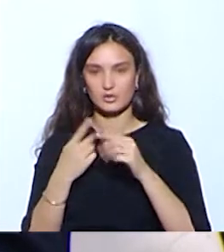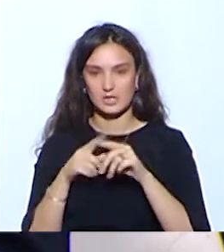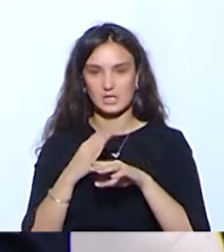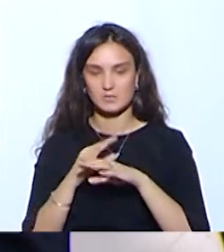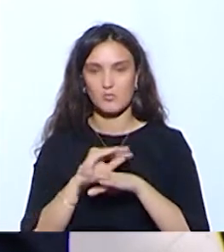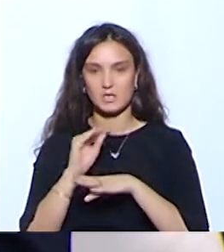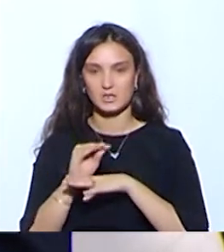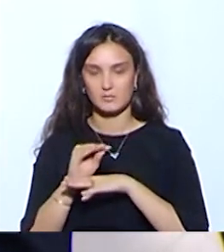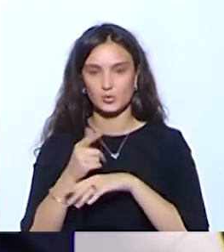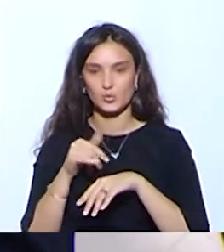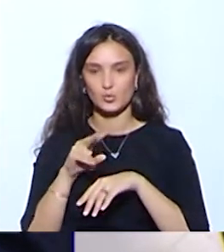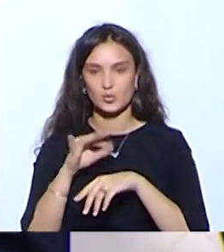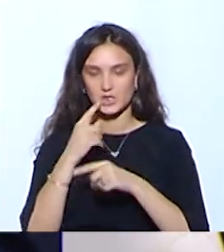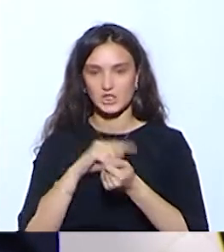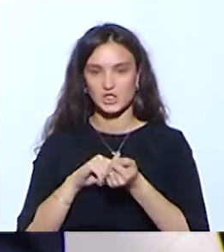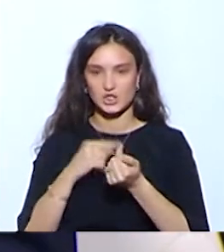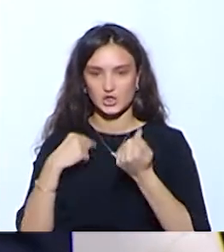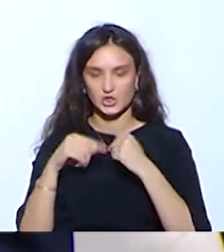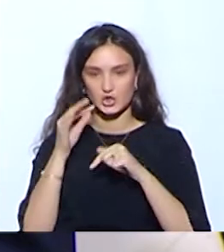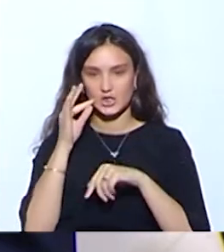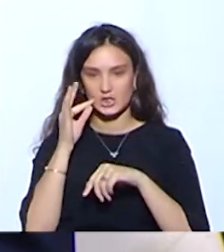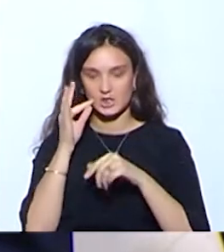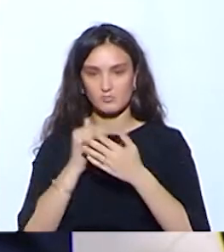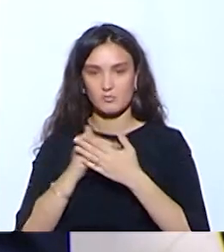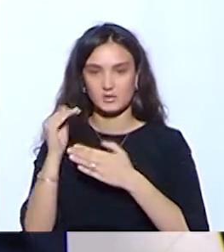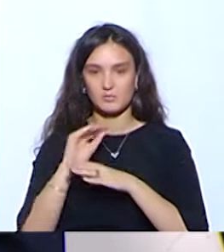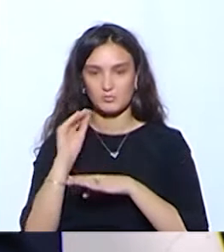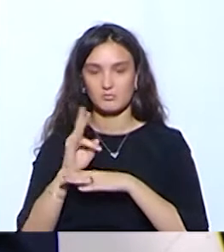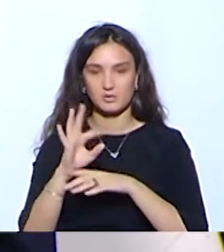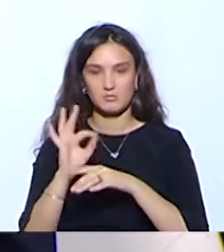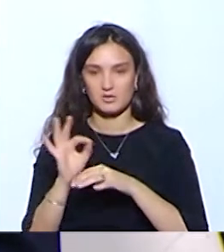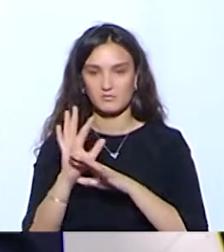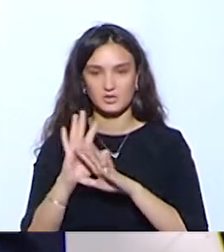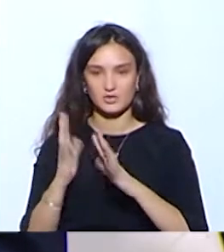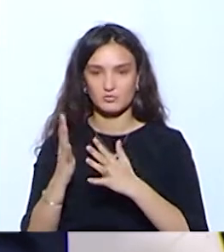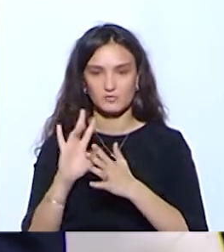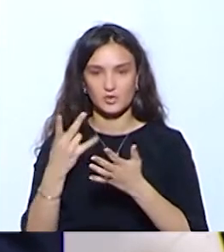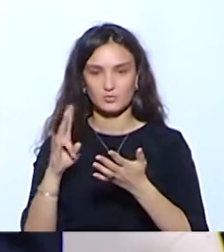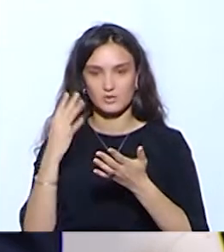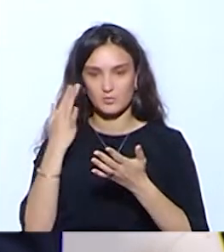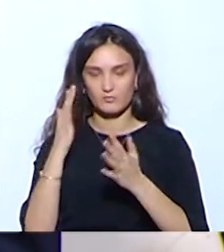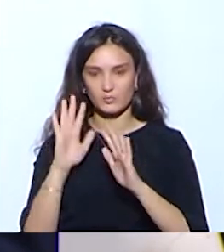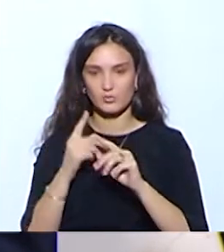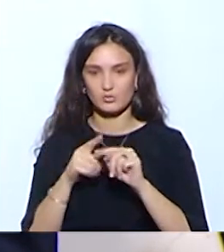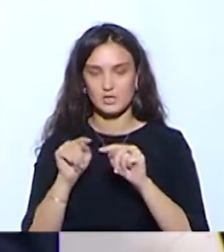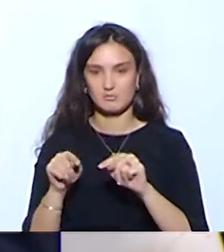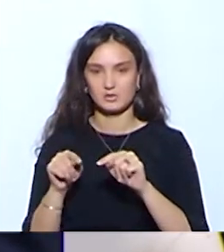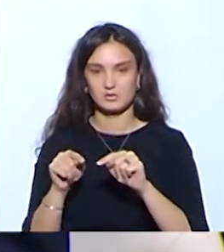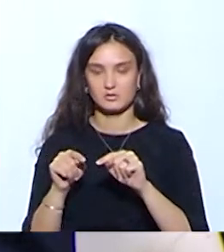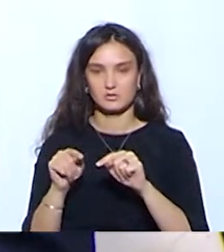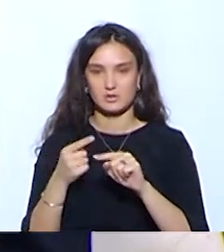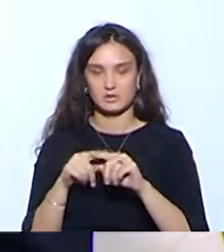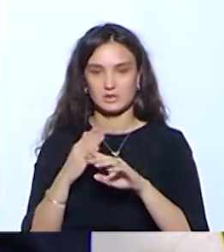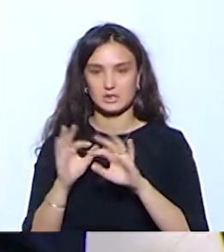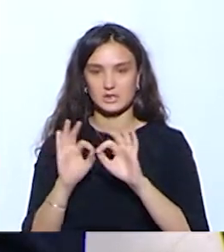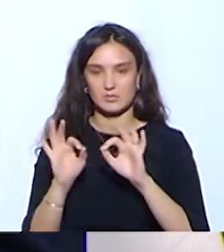არის მომატებული გლუკოზა სისხლში, ანუ მომატებული შაქრის დონე, მაგრამ არავითარ შემთხვევაში არ უნდა წარმოიდგინოთ, რომ მხოლოდ ამით შემოიფარგლება. აქ